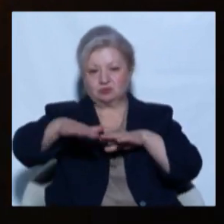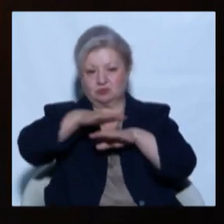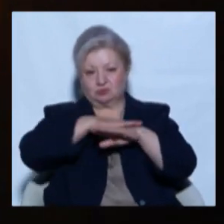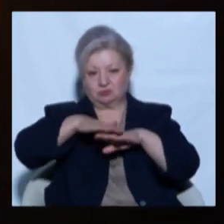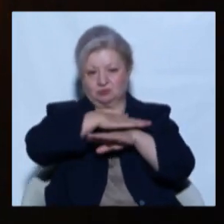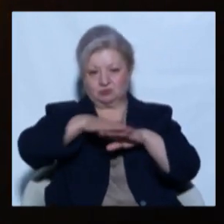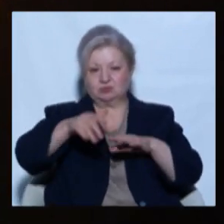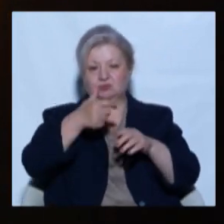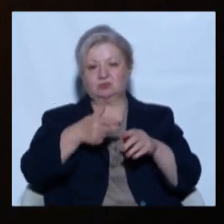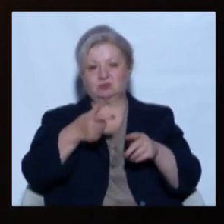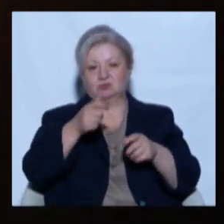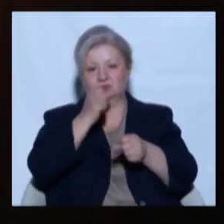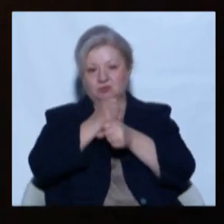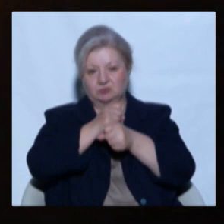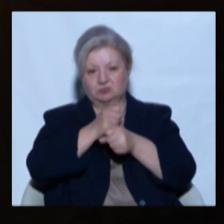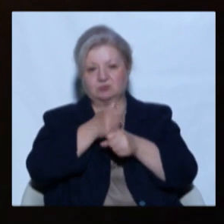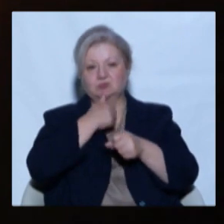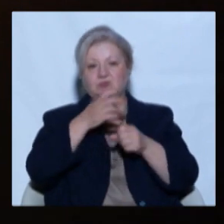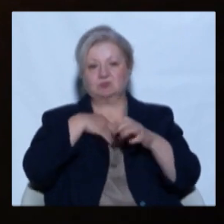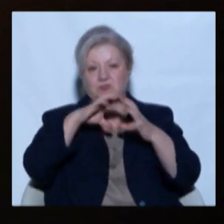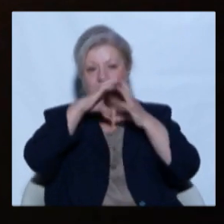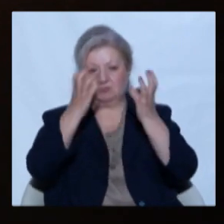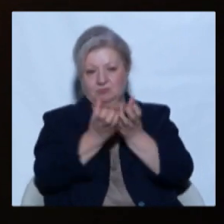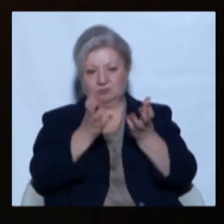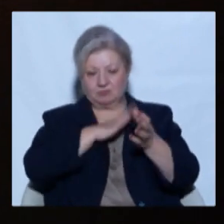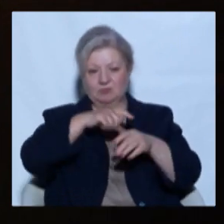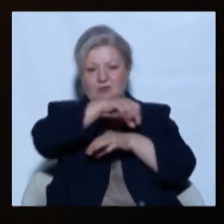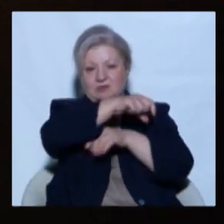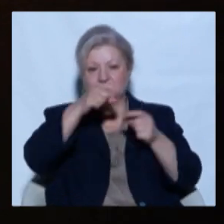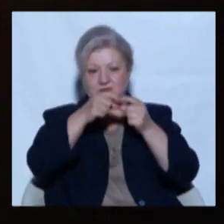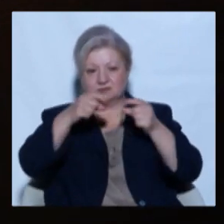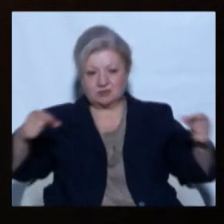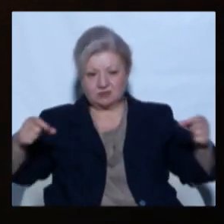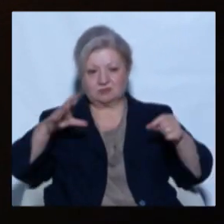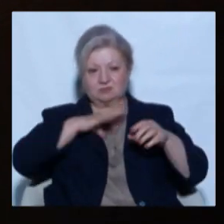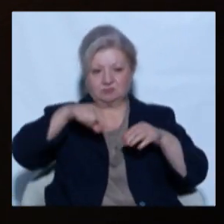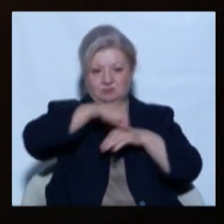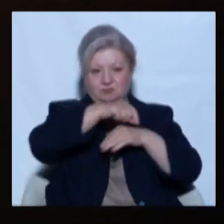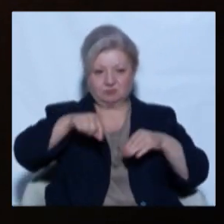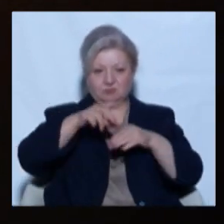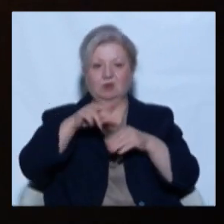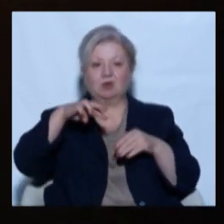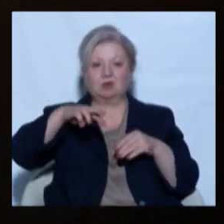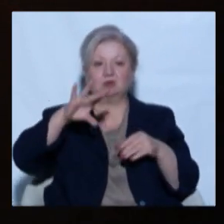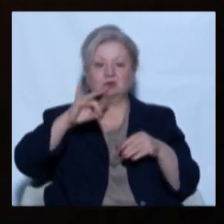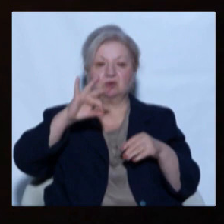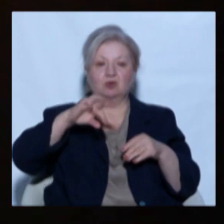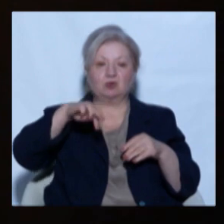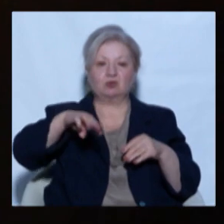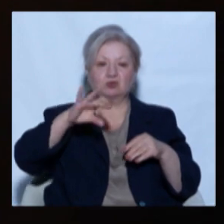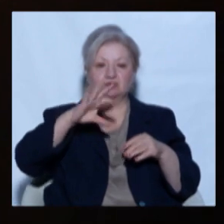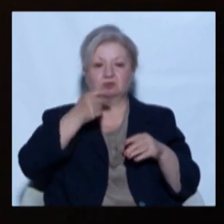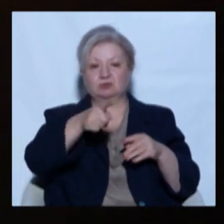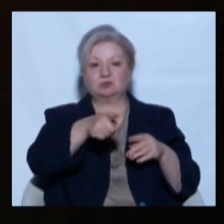გაგორებით ჩატარებულ ცდას. ცდისთვის გამოვიყენე პატარა ბურთი, სახაზავი და სტრობოსკოპი, რომელიც აპლიკაციის სახით ჩამოტვირთე სმარტფონში.